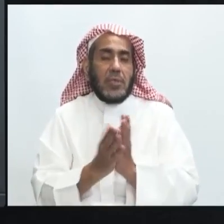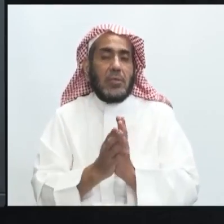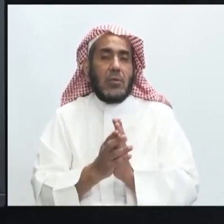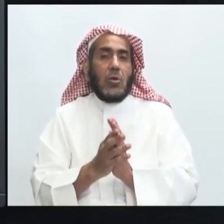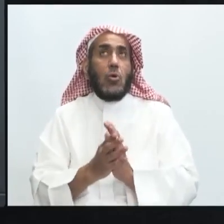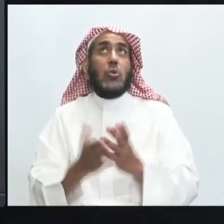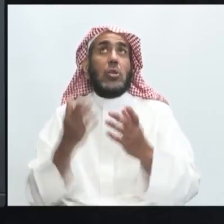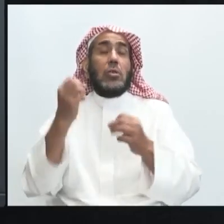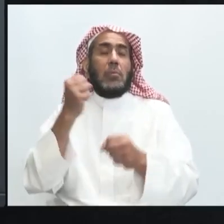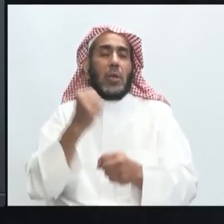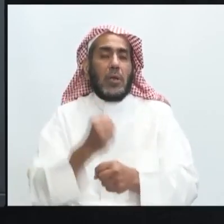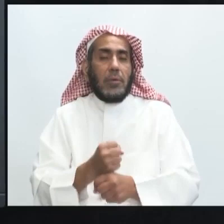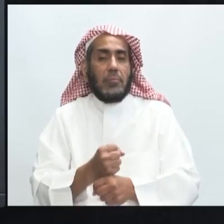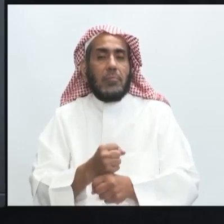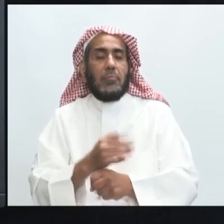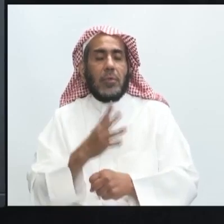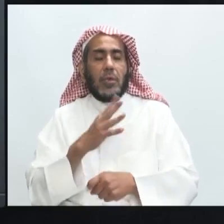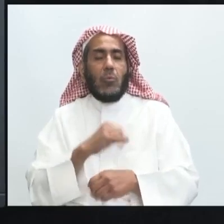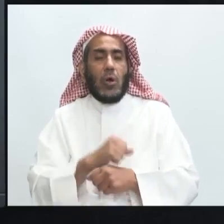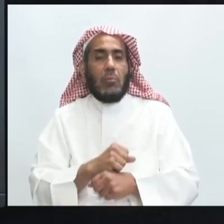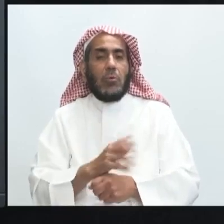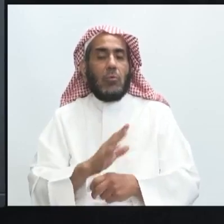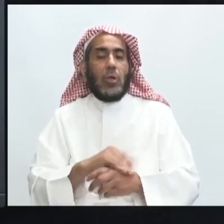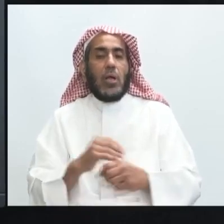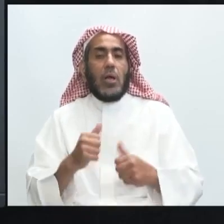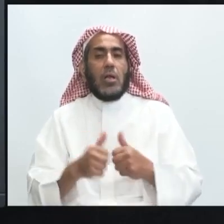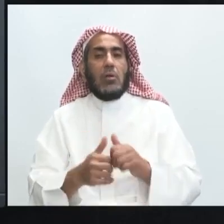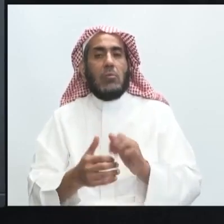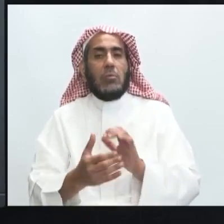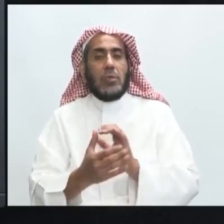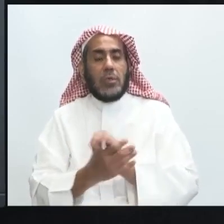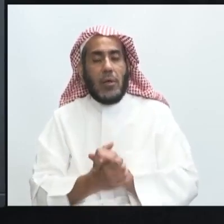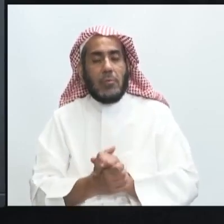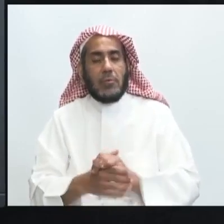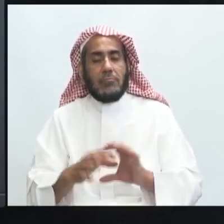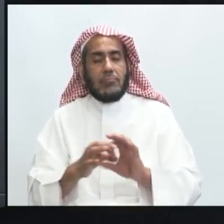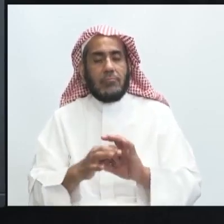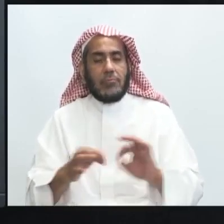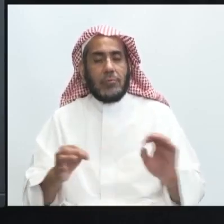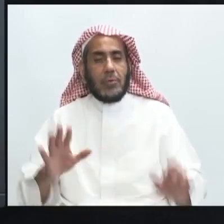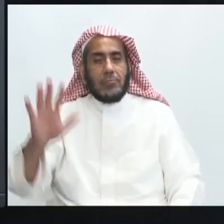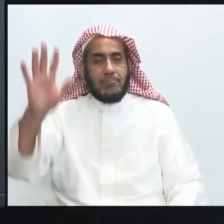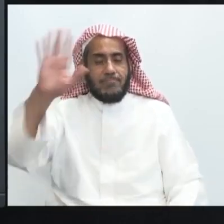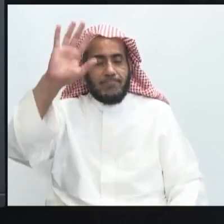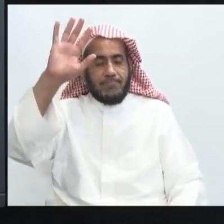الدرس وصلى الله وسلم على نبينا محمد وعلى اله وصحبه اجمعين